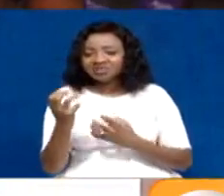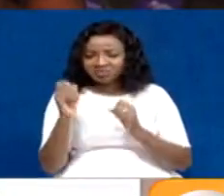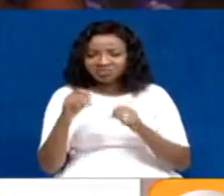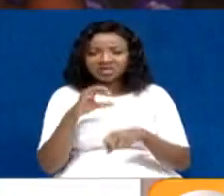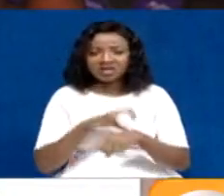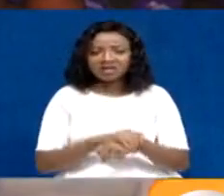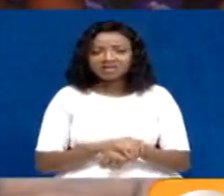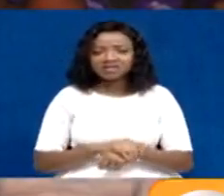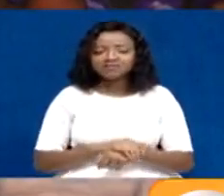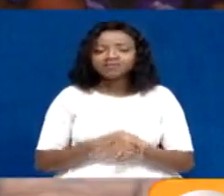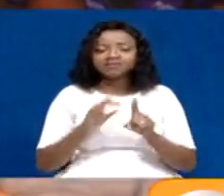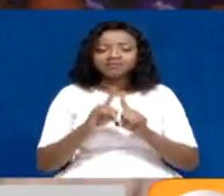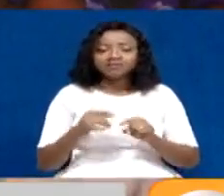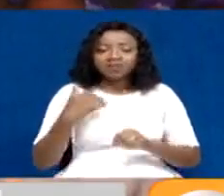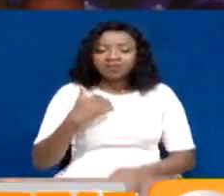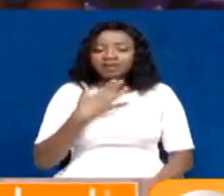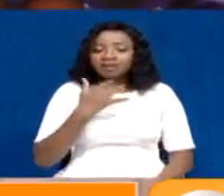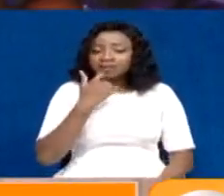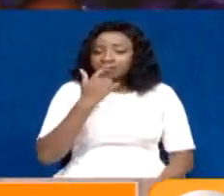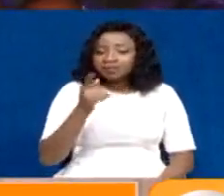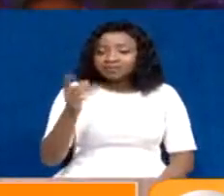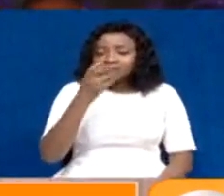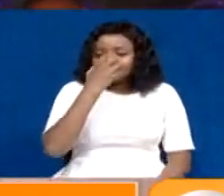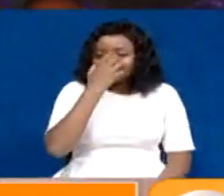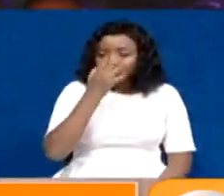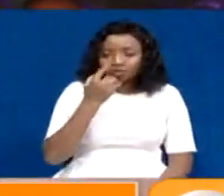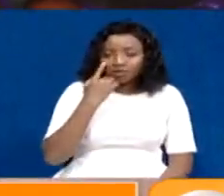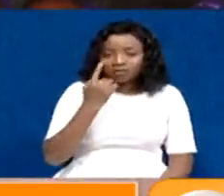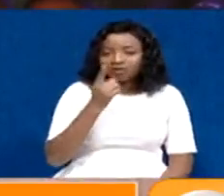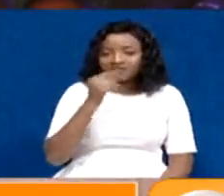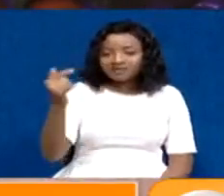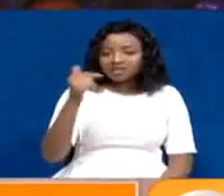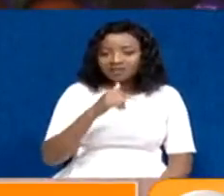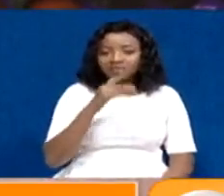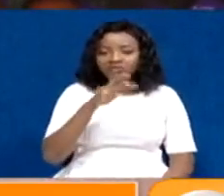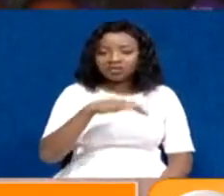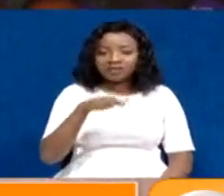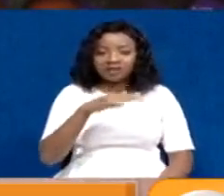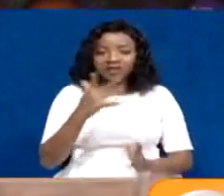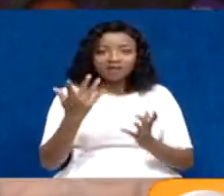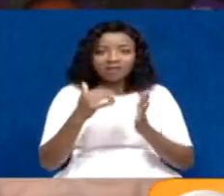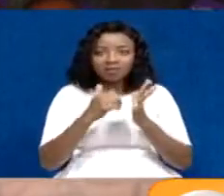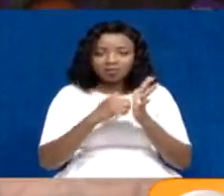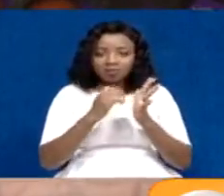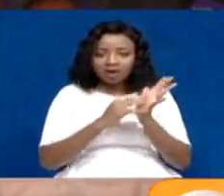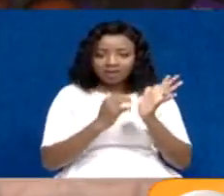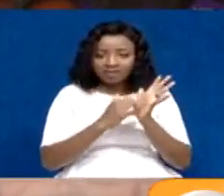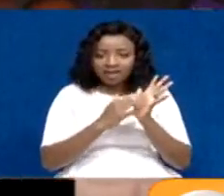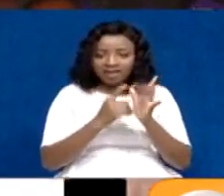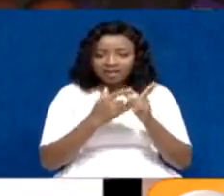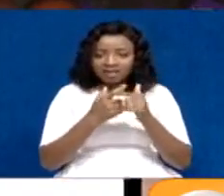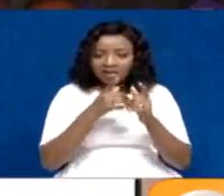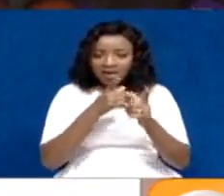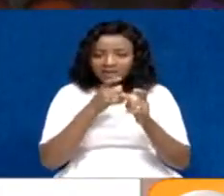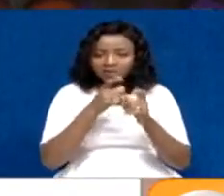Nataka kumuambia mheshimiwa Ruto. Nimeona amekuja Ukambani akatusi Kalonzo. Tunamwambia